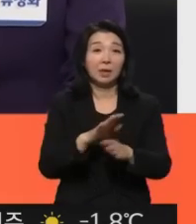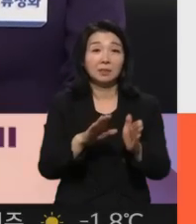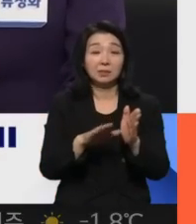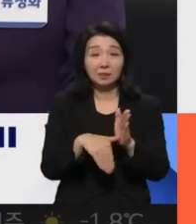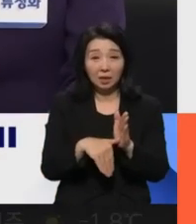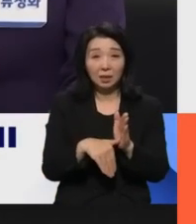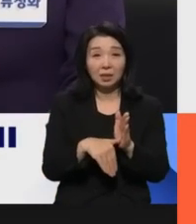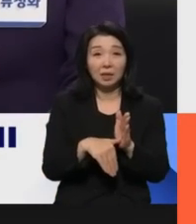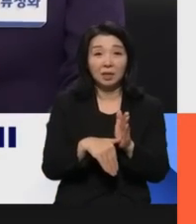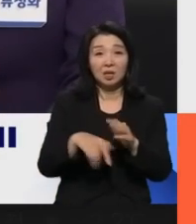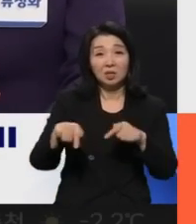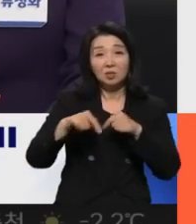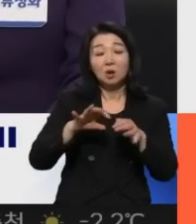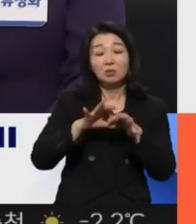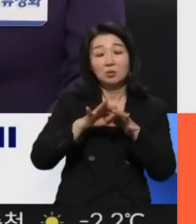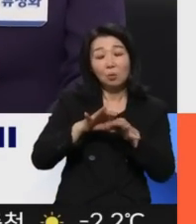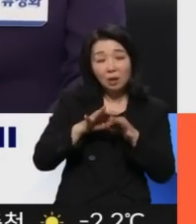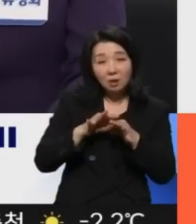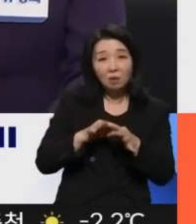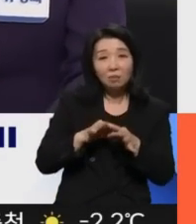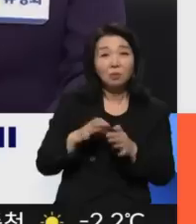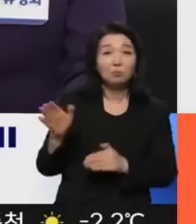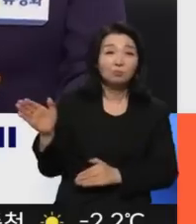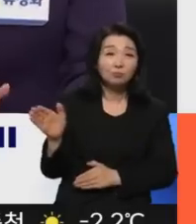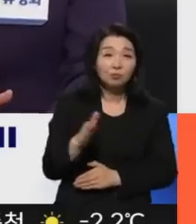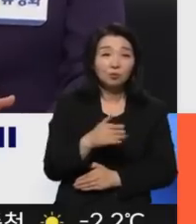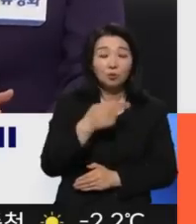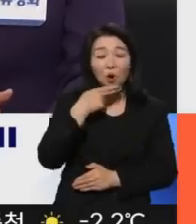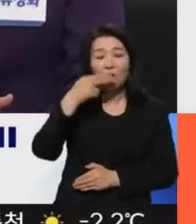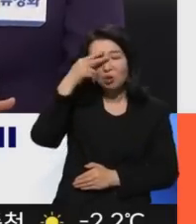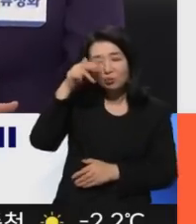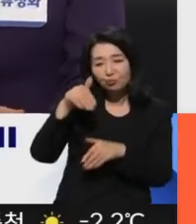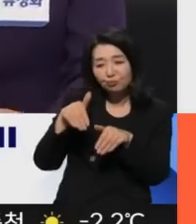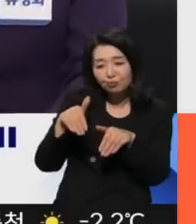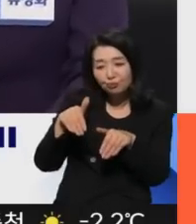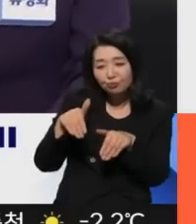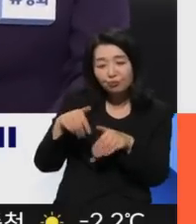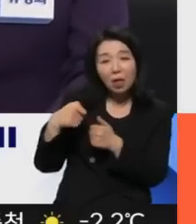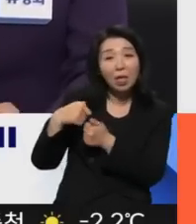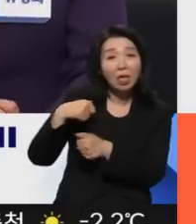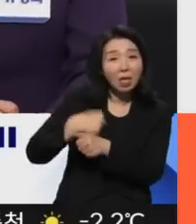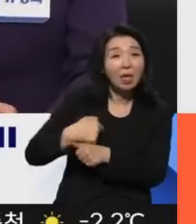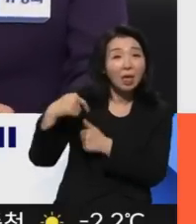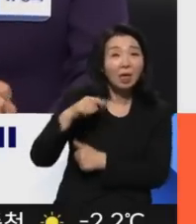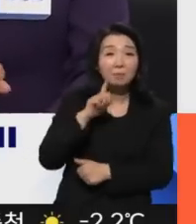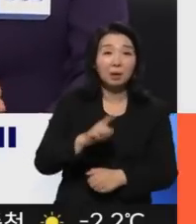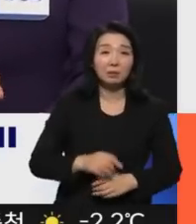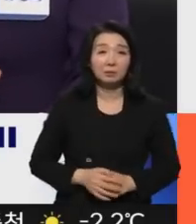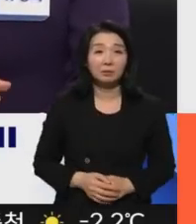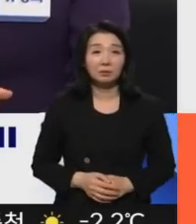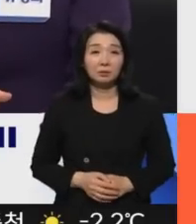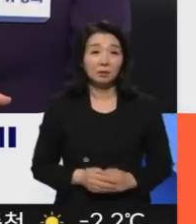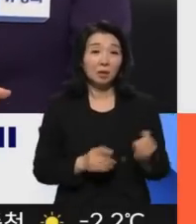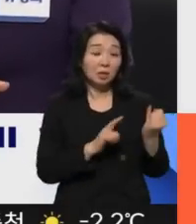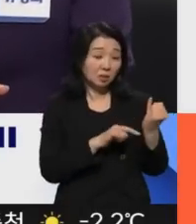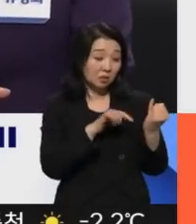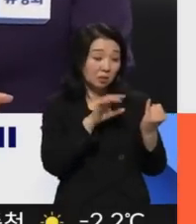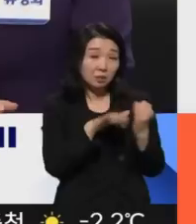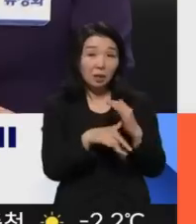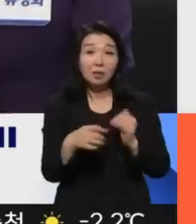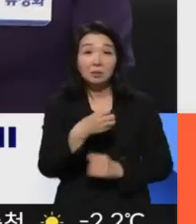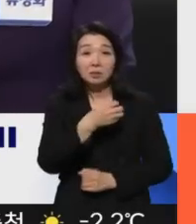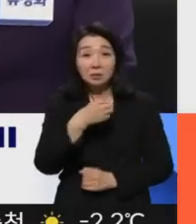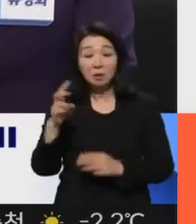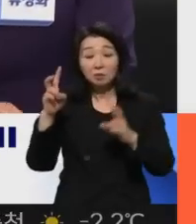학계, 정계, 재계 관계자들로부터 술 시중을 강요받았다, 이렇게 주장을 했었습니다. 이 씨는 이 가운데